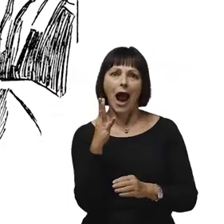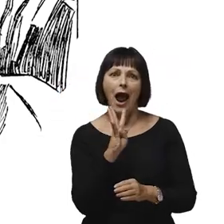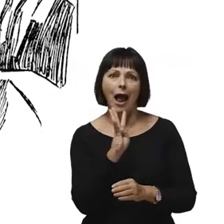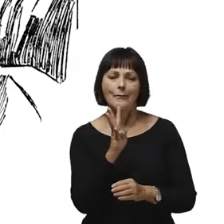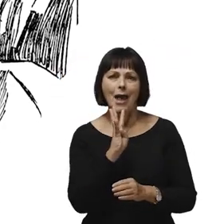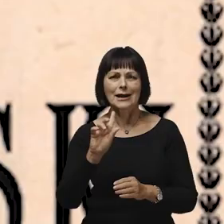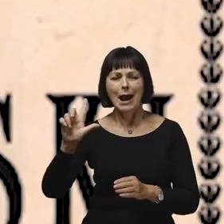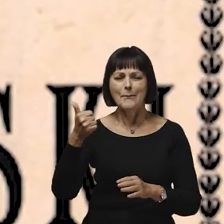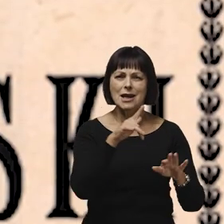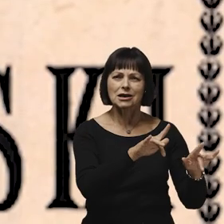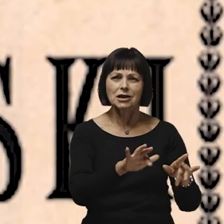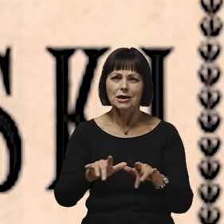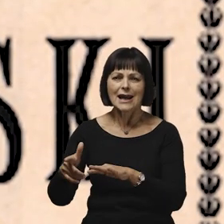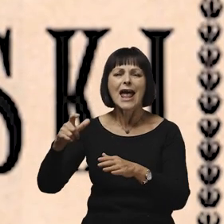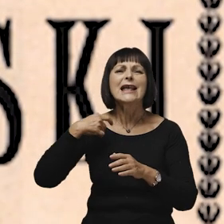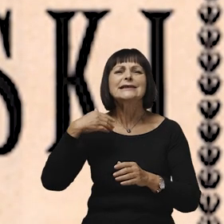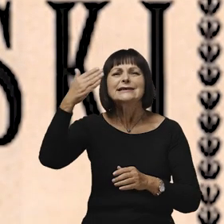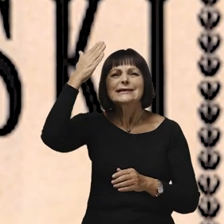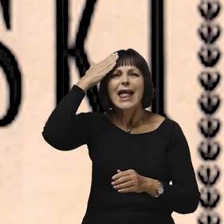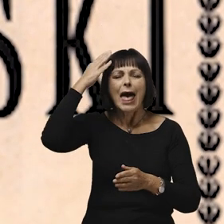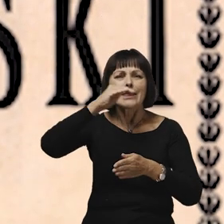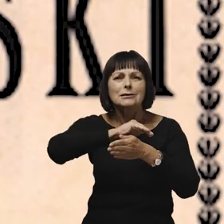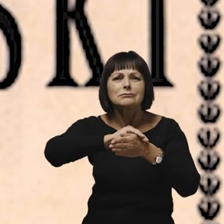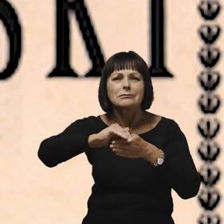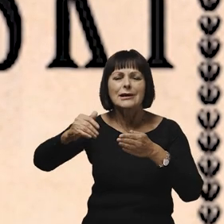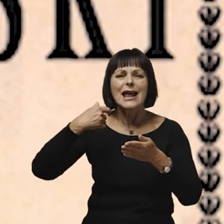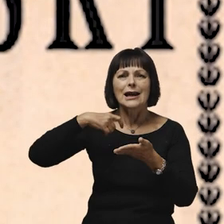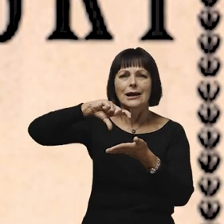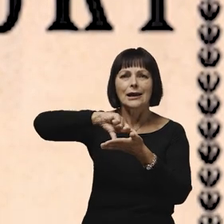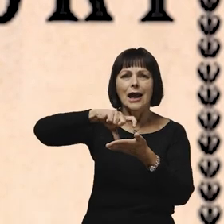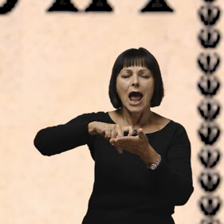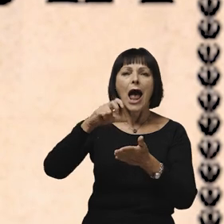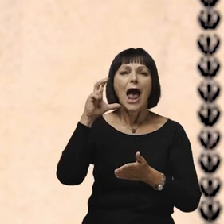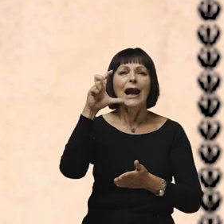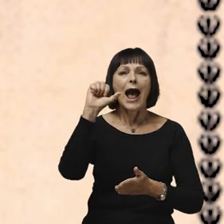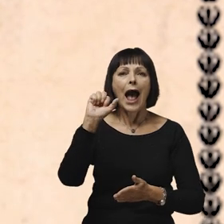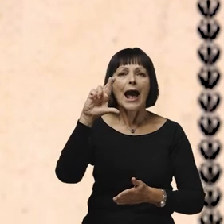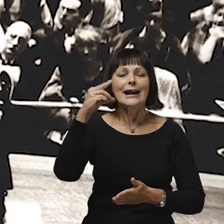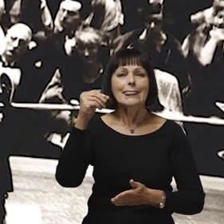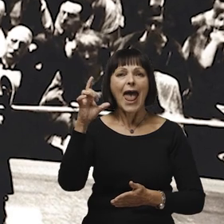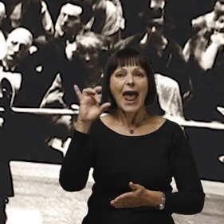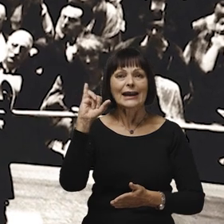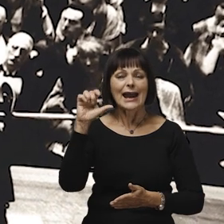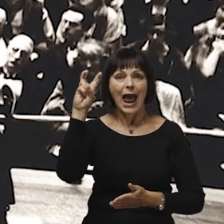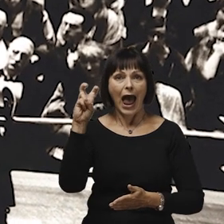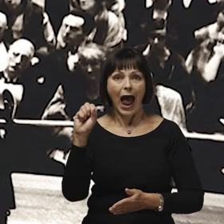pianistą, który wystąpił jako solista w sławnym New Music Hall, znanym dziś jako Carnegie Hall.